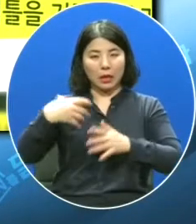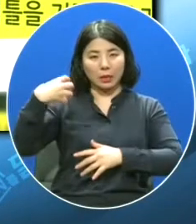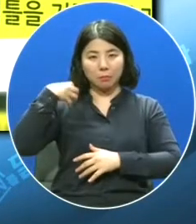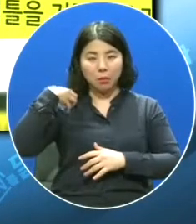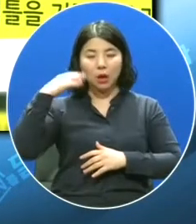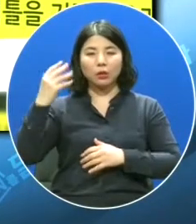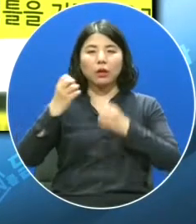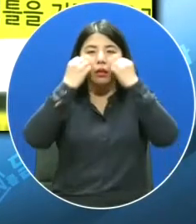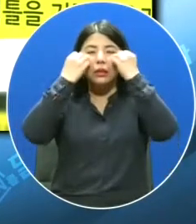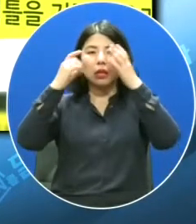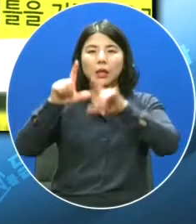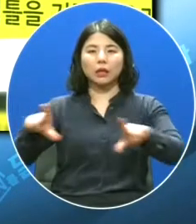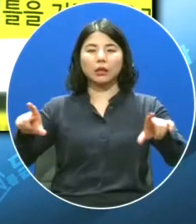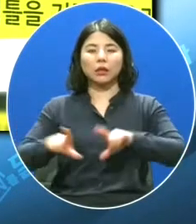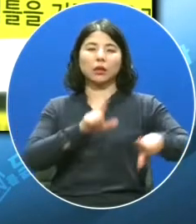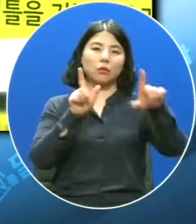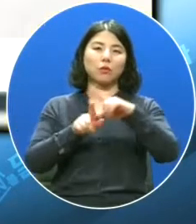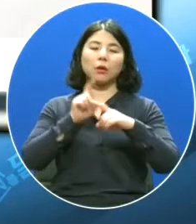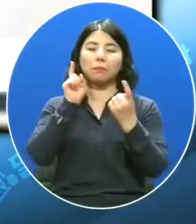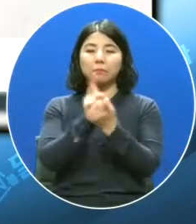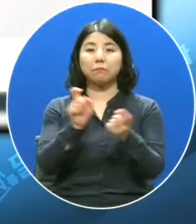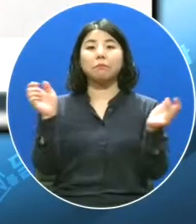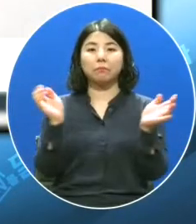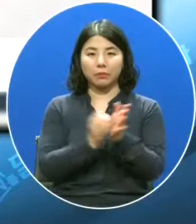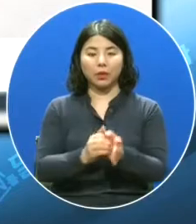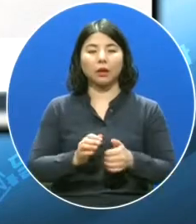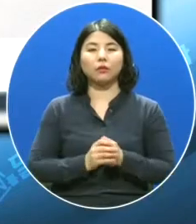되는 새로운 일상을 맞이하게 된 것입니다.